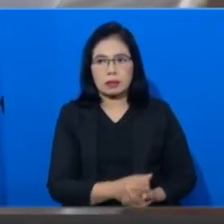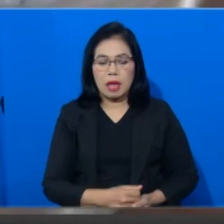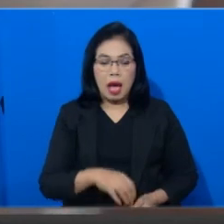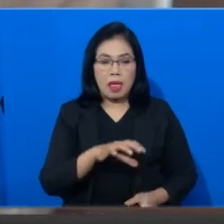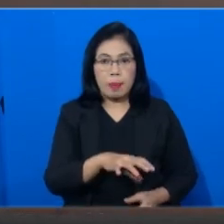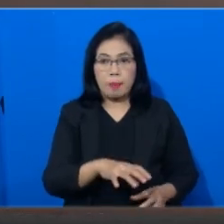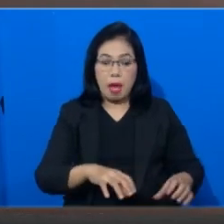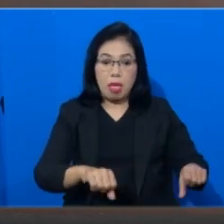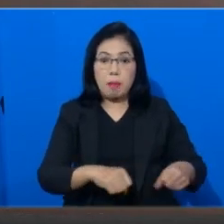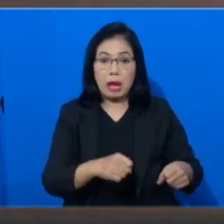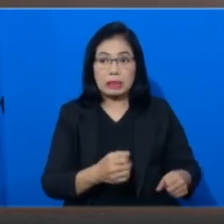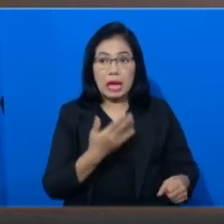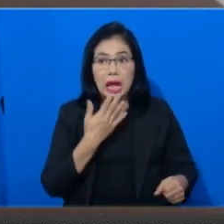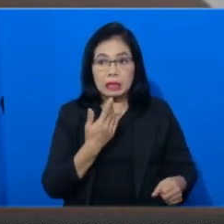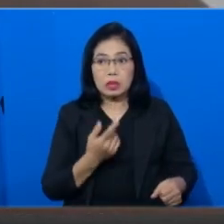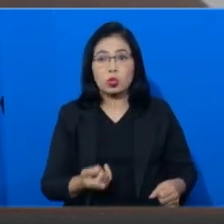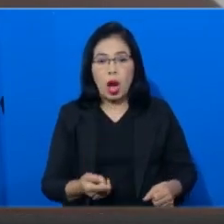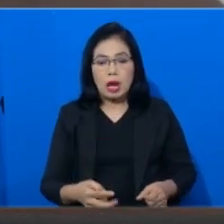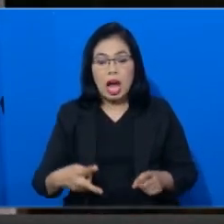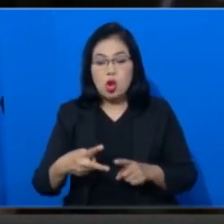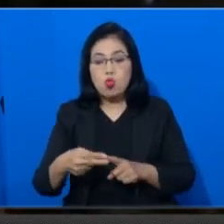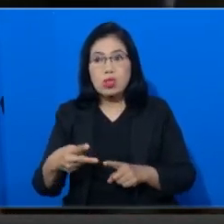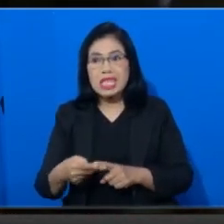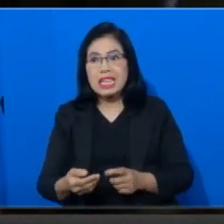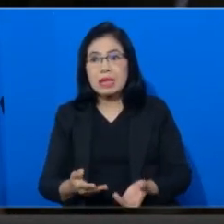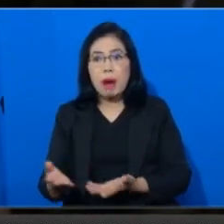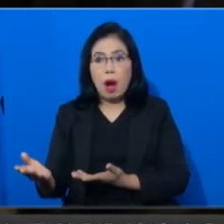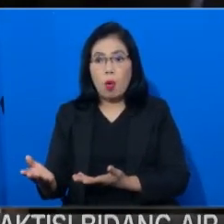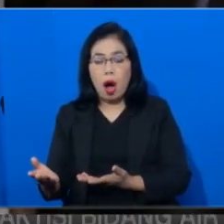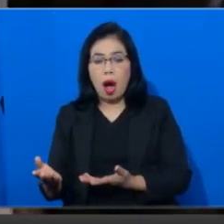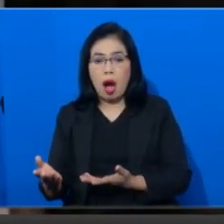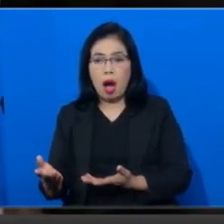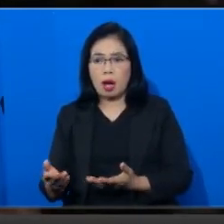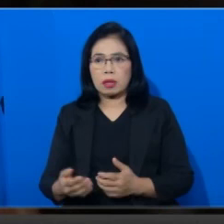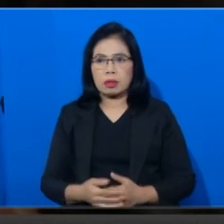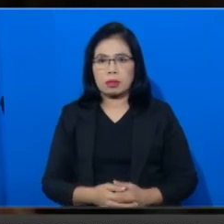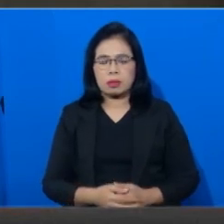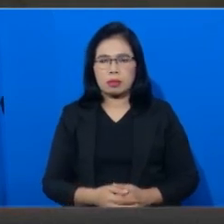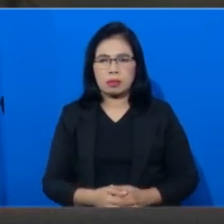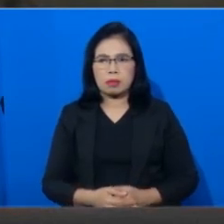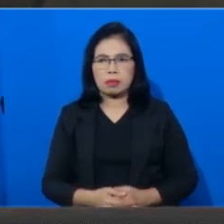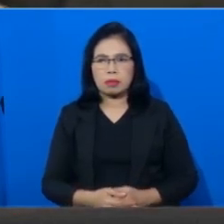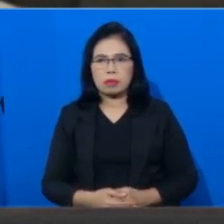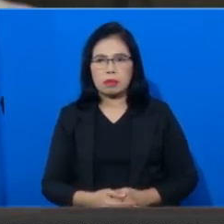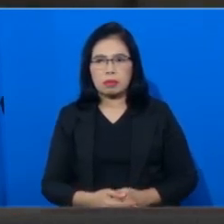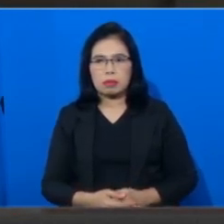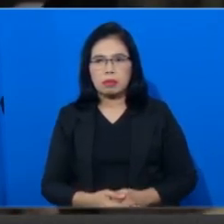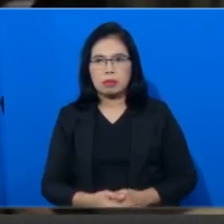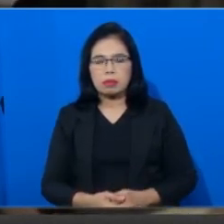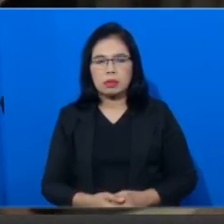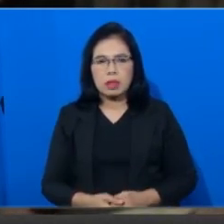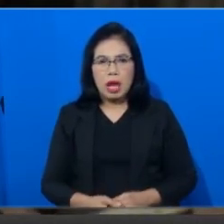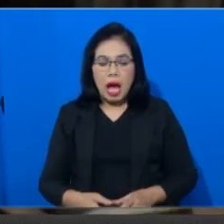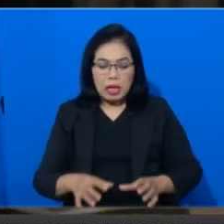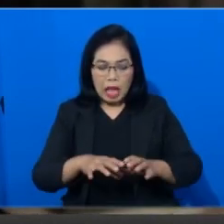mengamankan ratusan gunting yang dibawa jemaah calon haji. Gunting boleh dibawa, asalkan ditempatkan pada tas bagasi dan bukan dalam tas